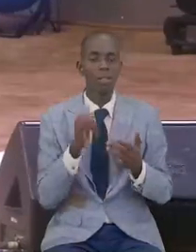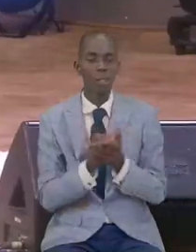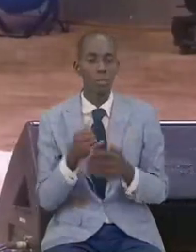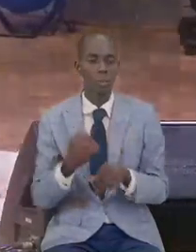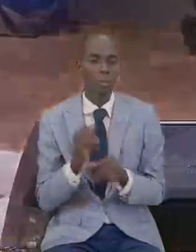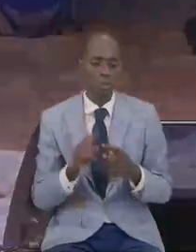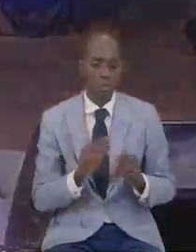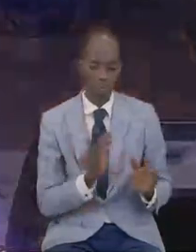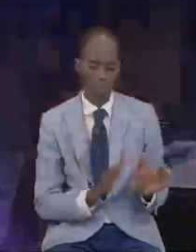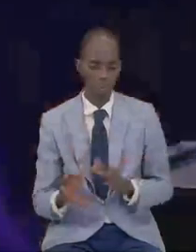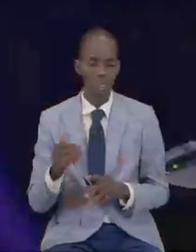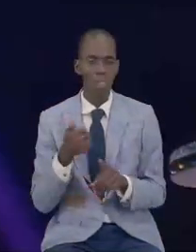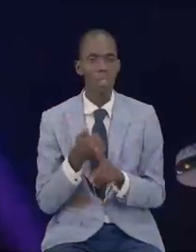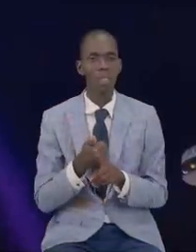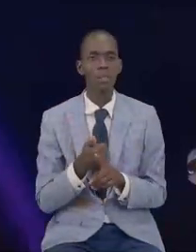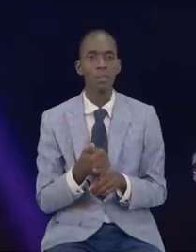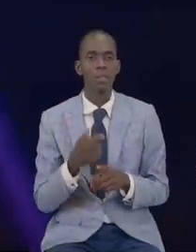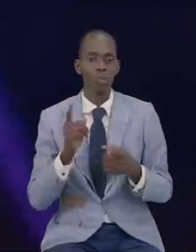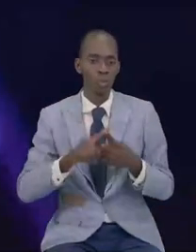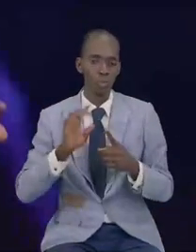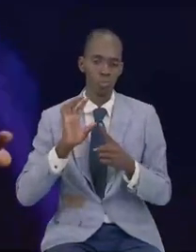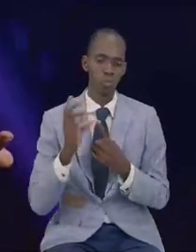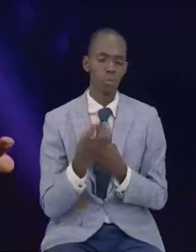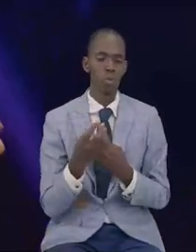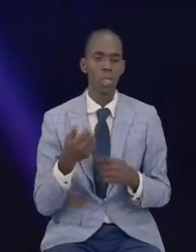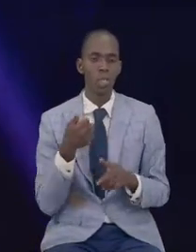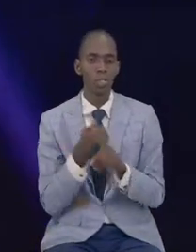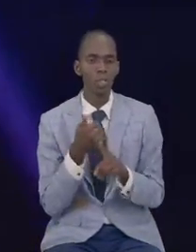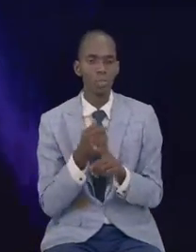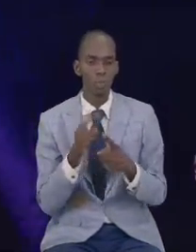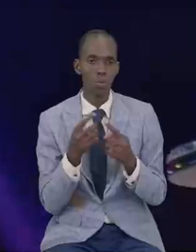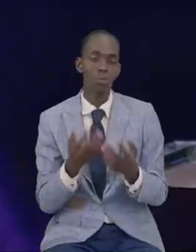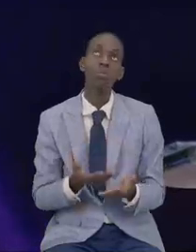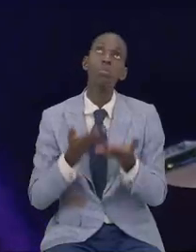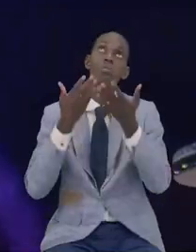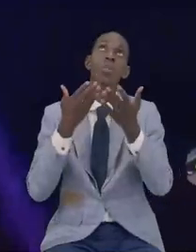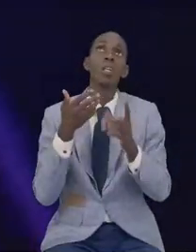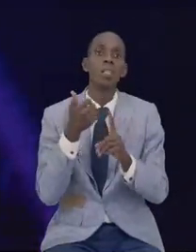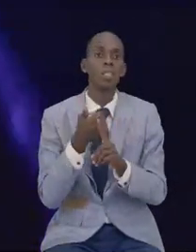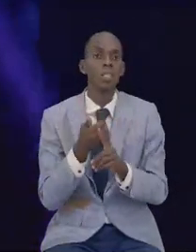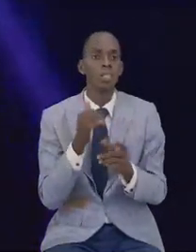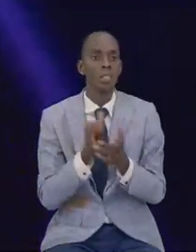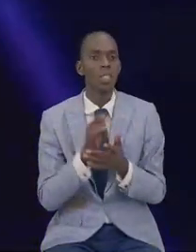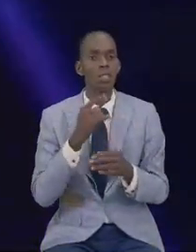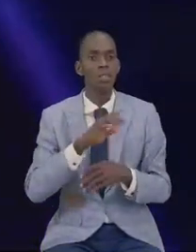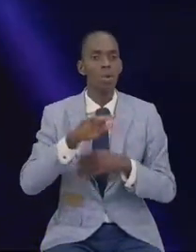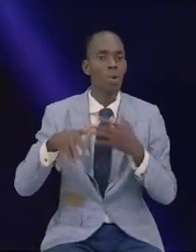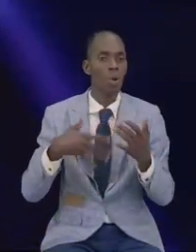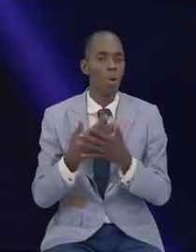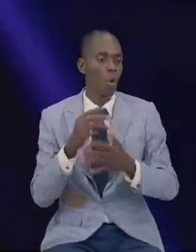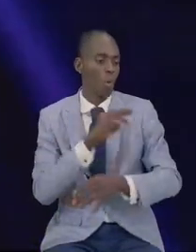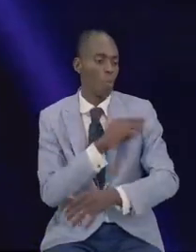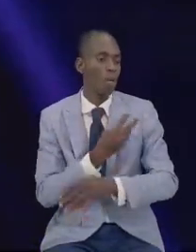positionner, qui nous fait conditionner, qui nous fait nous présenter au Dieu Tout-Puissant, que le Dieu Tout-Puissant